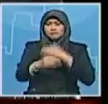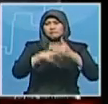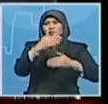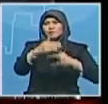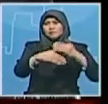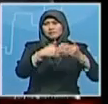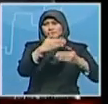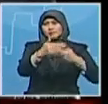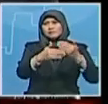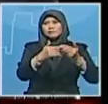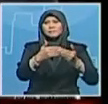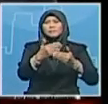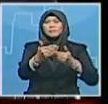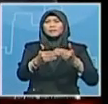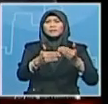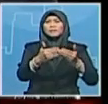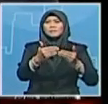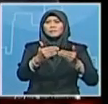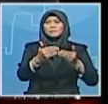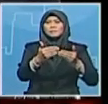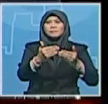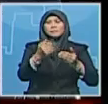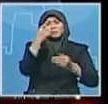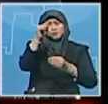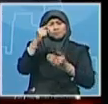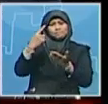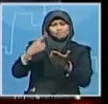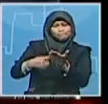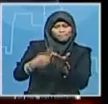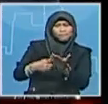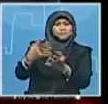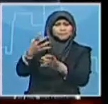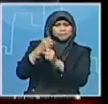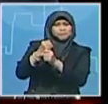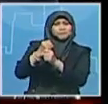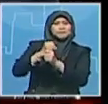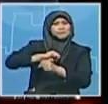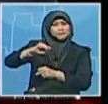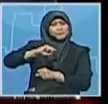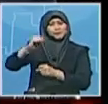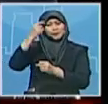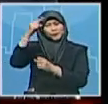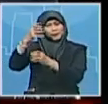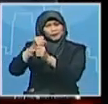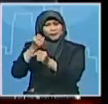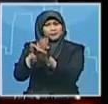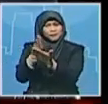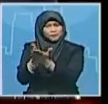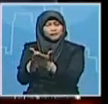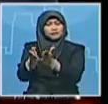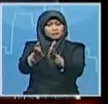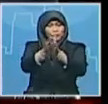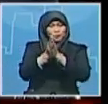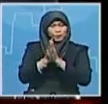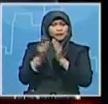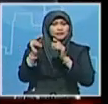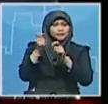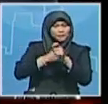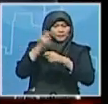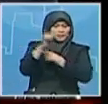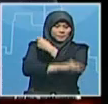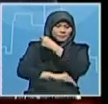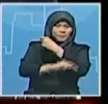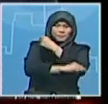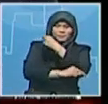bila nak kita apa yang dikatakan bid for budget. Kita akan mendapat permohonan daripada setiap negeri. Di mana setiap